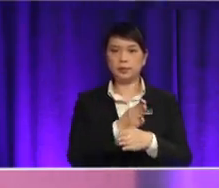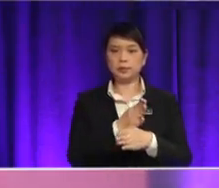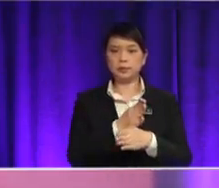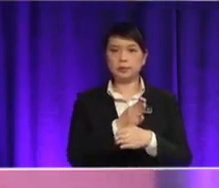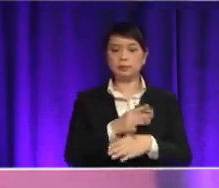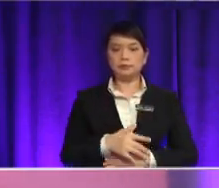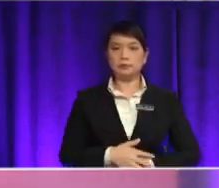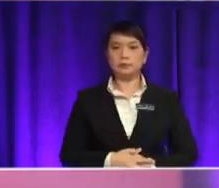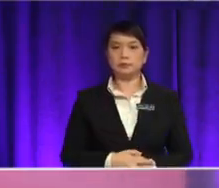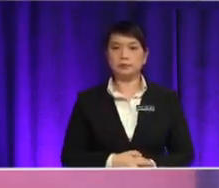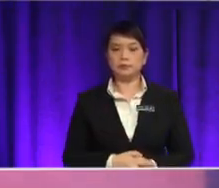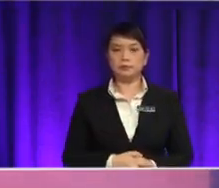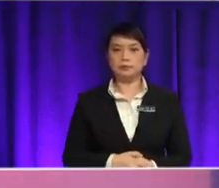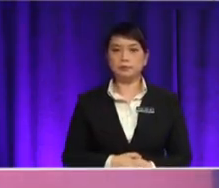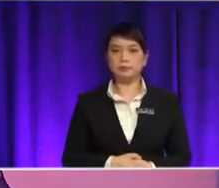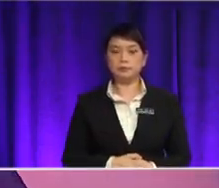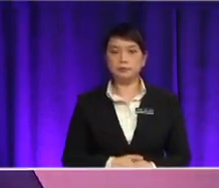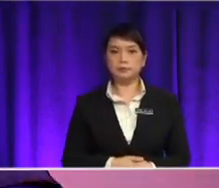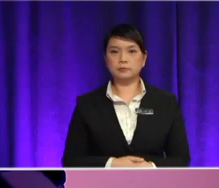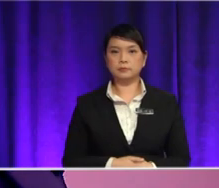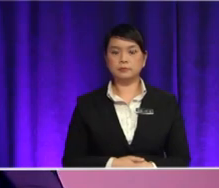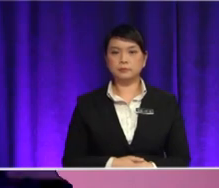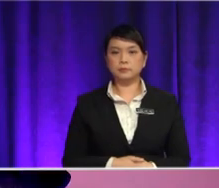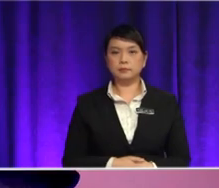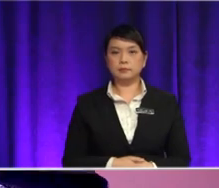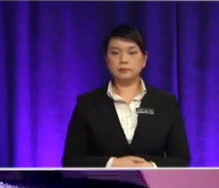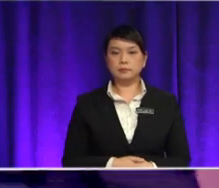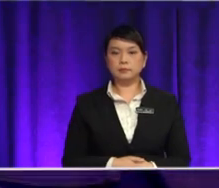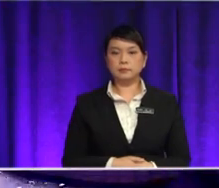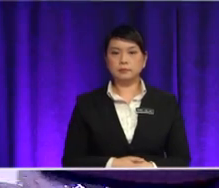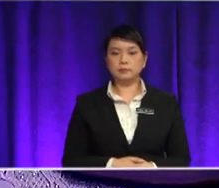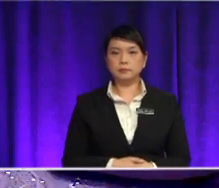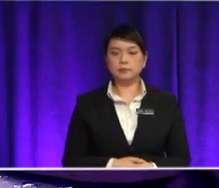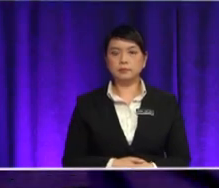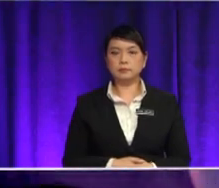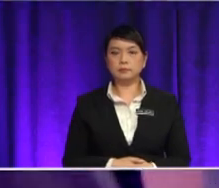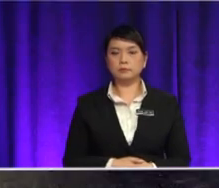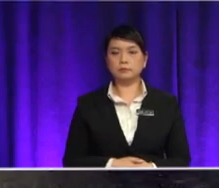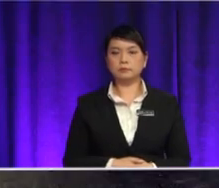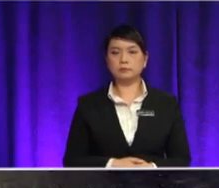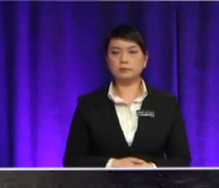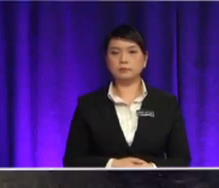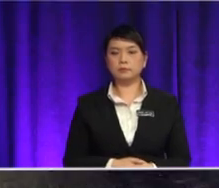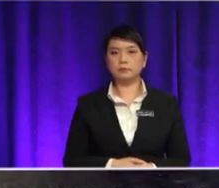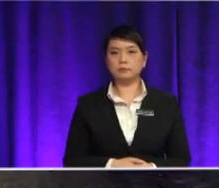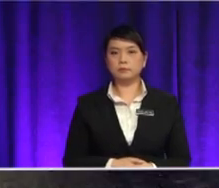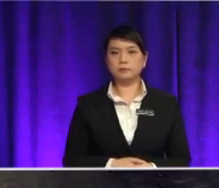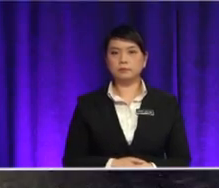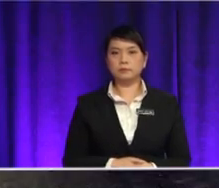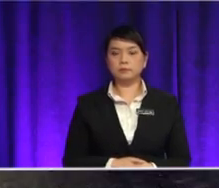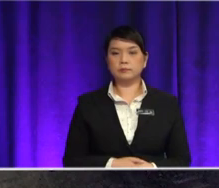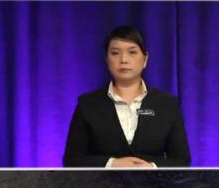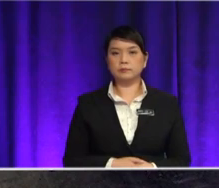kecil-kecil. Jangan. Kita guna graf yang standard seperti ini. Baik. Sebab mudah untuk murid melukiskan graf. Baik, cikgu. Okey.